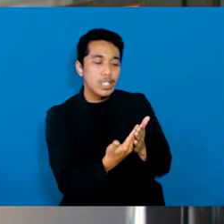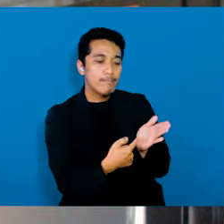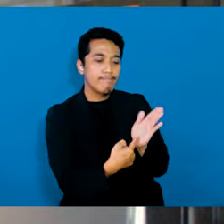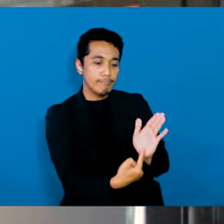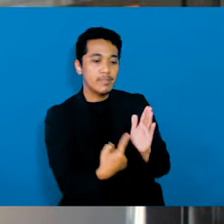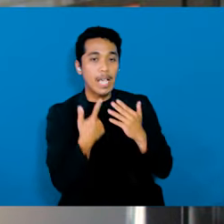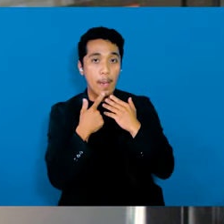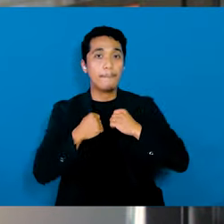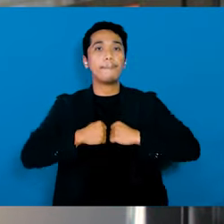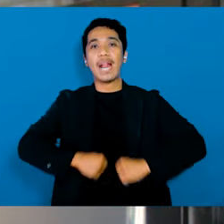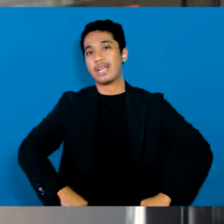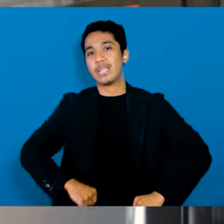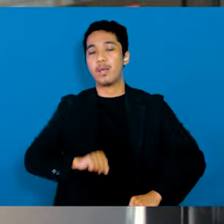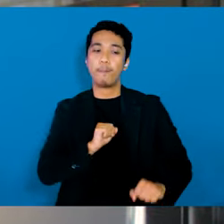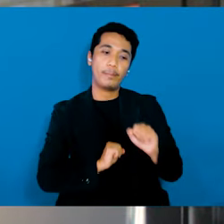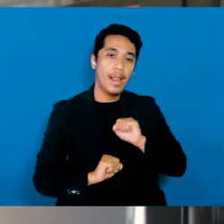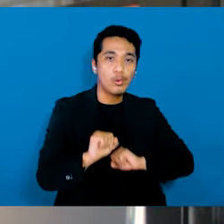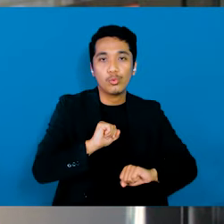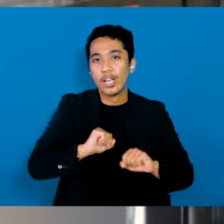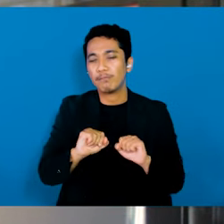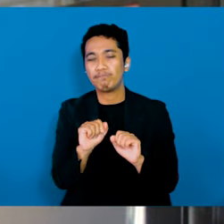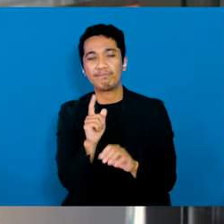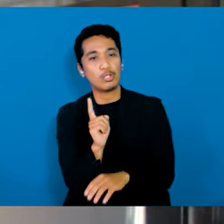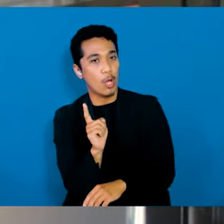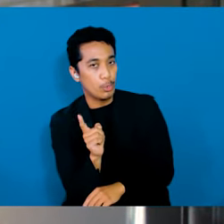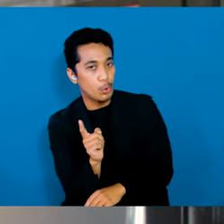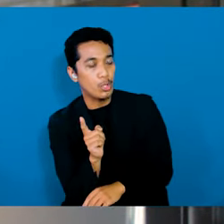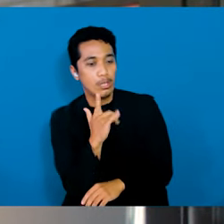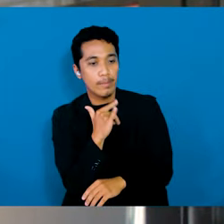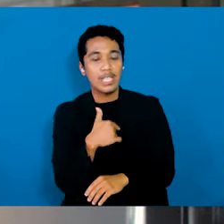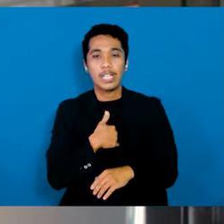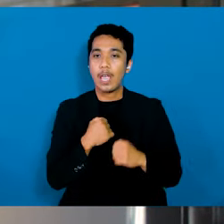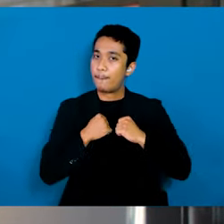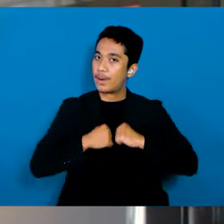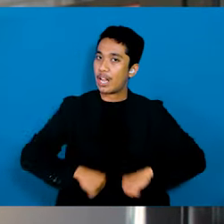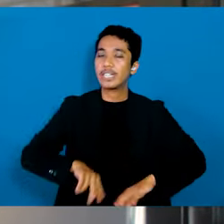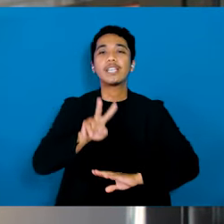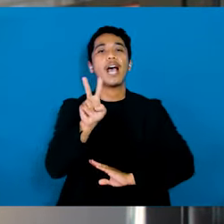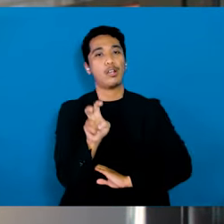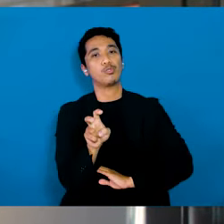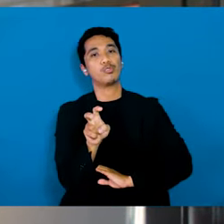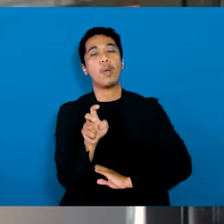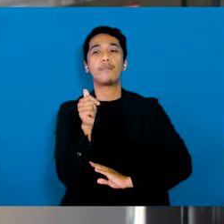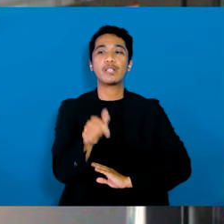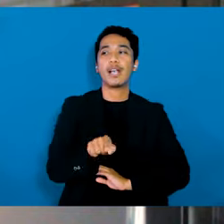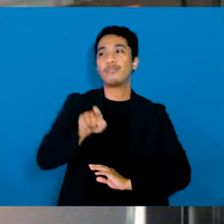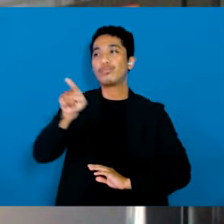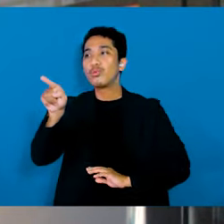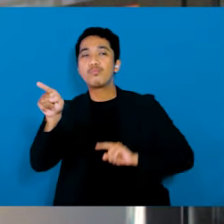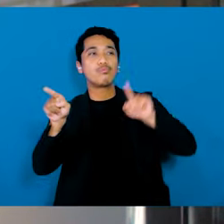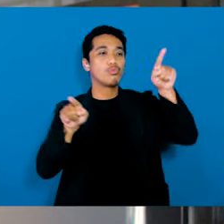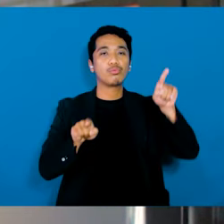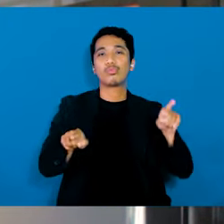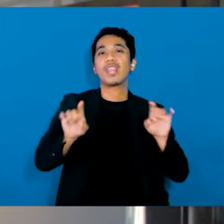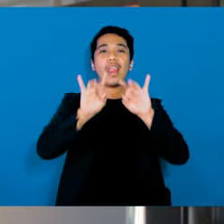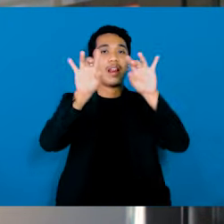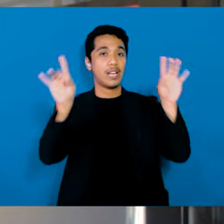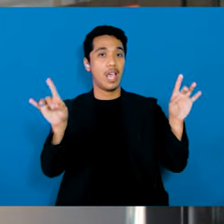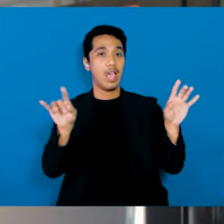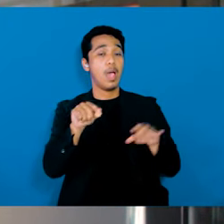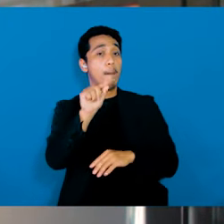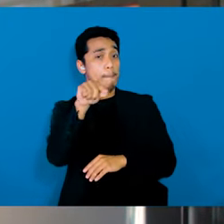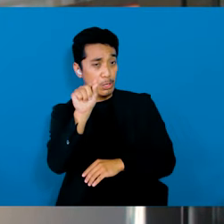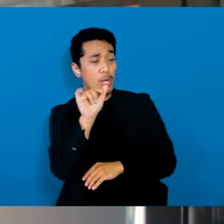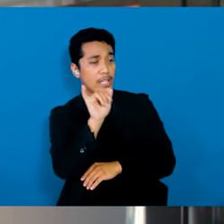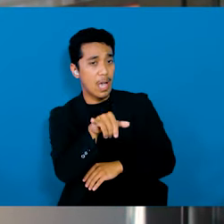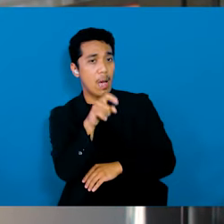tua itu memberanikan saya untuk melakukan sesuatu gitu. Saya harus berani ini, saya harus bisa itu, saya harus bisa ini dan sebagainya. Ya